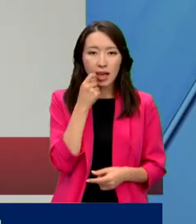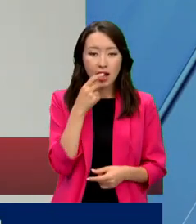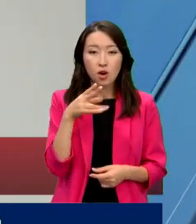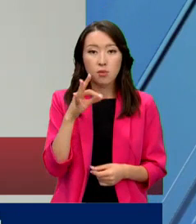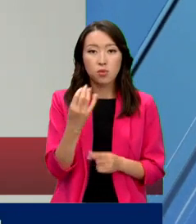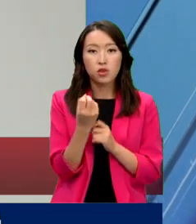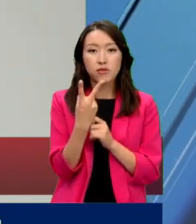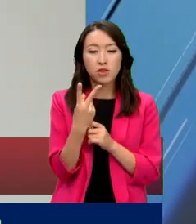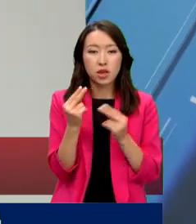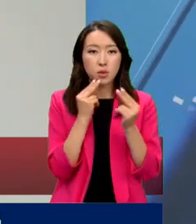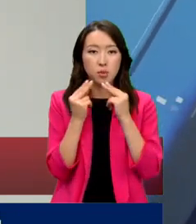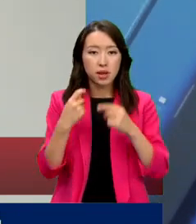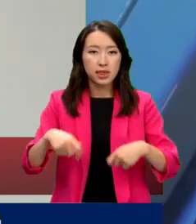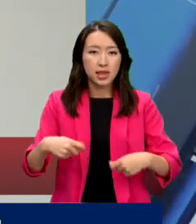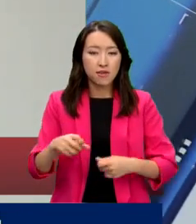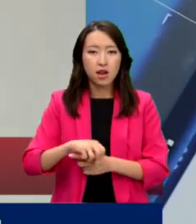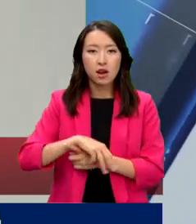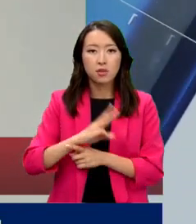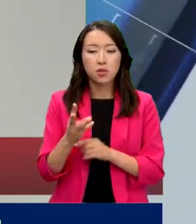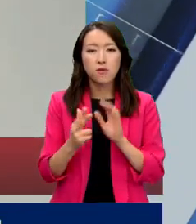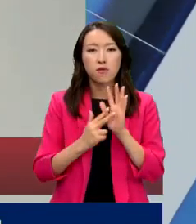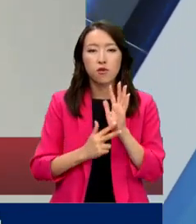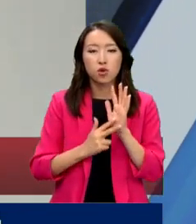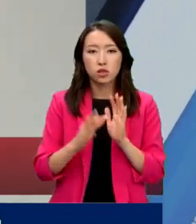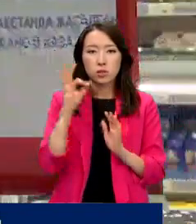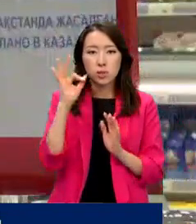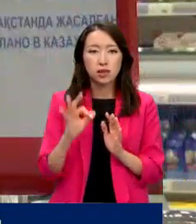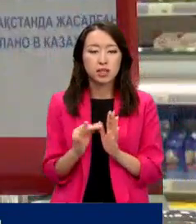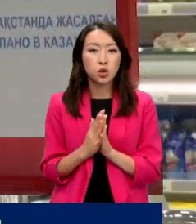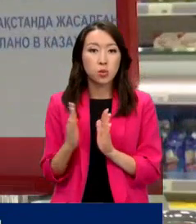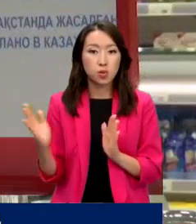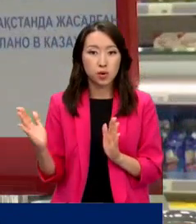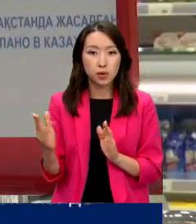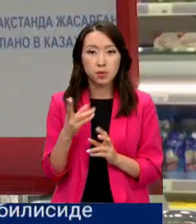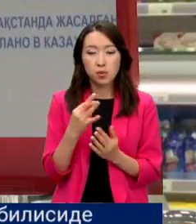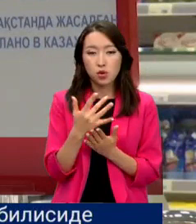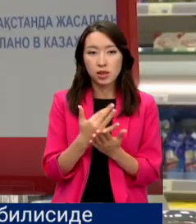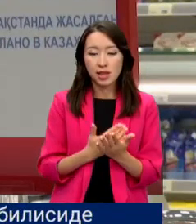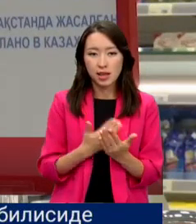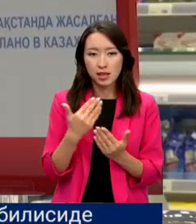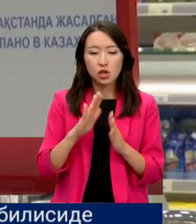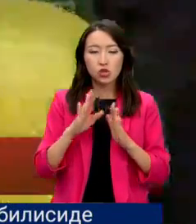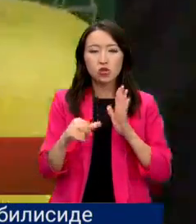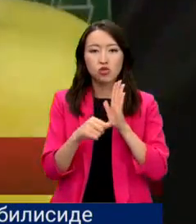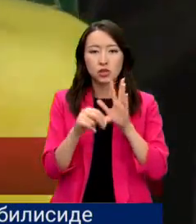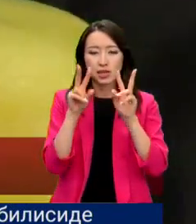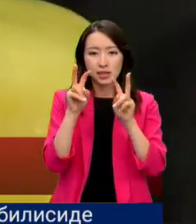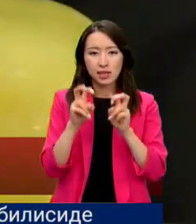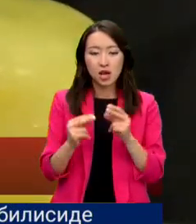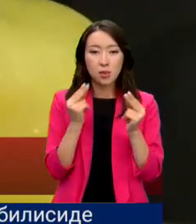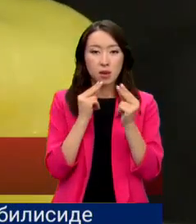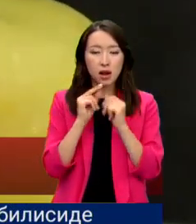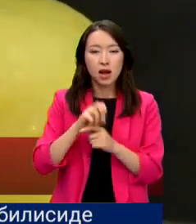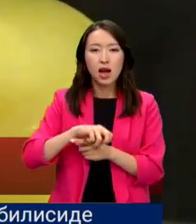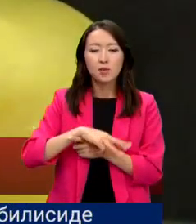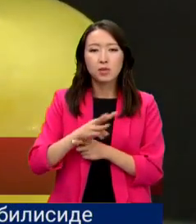12 продтоварам обеспеченность составляет 80% и более. По данным ведомства, лишь по 6 наименованиям продуктов